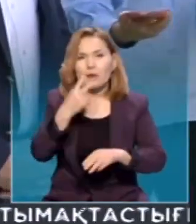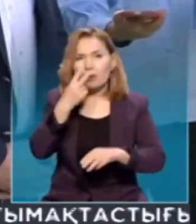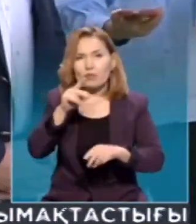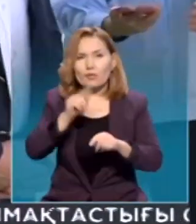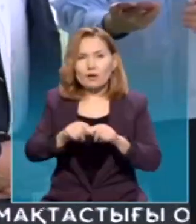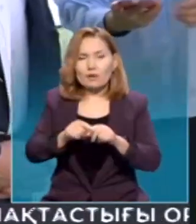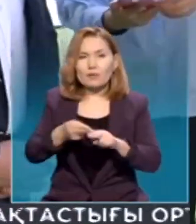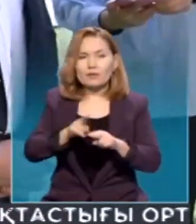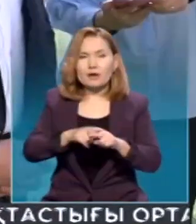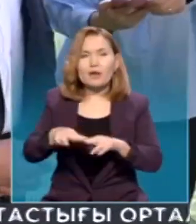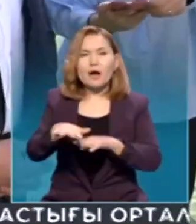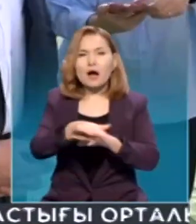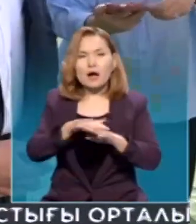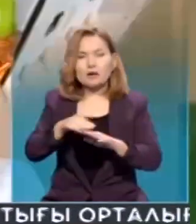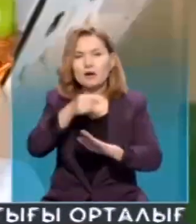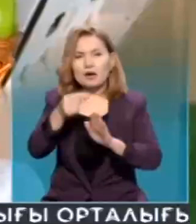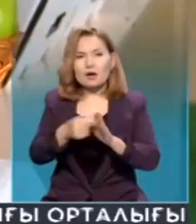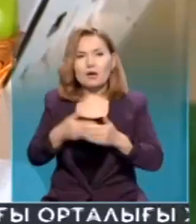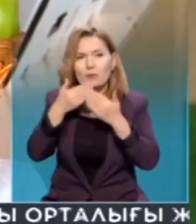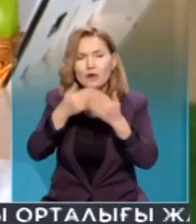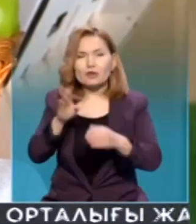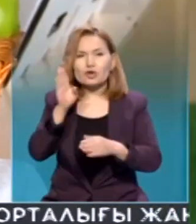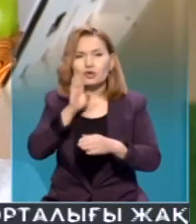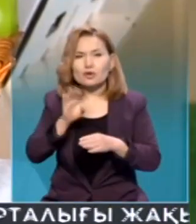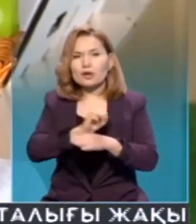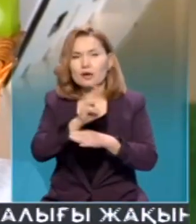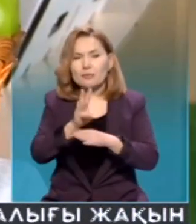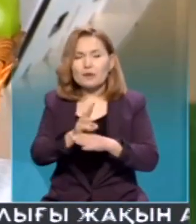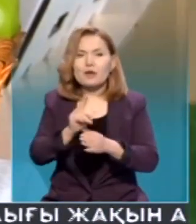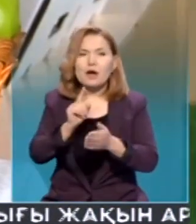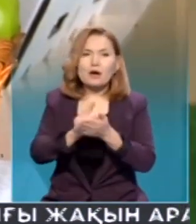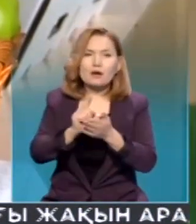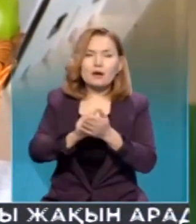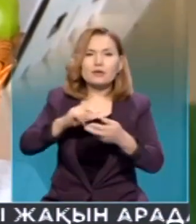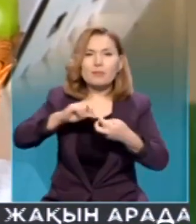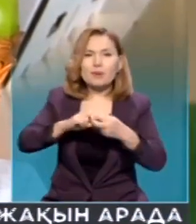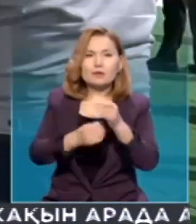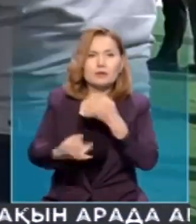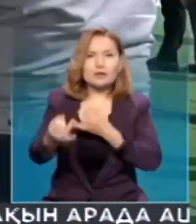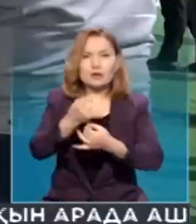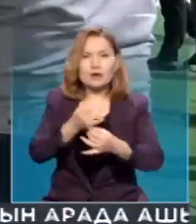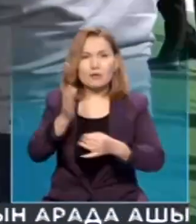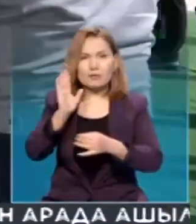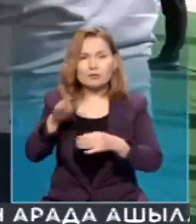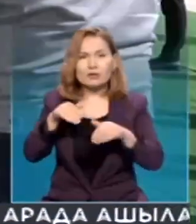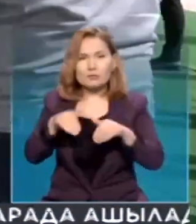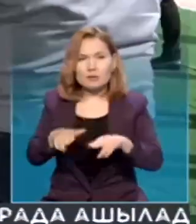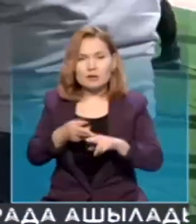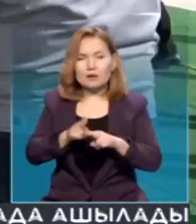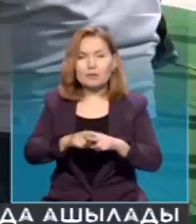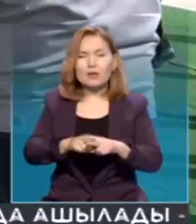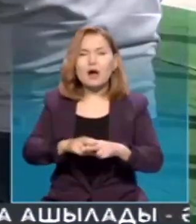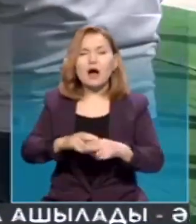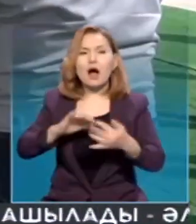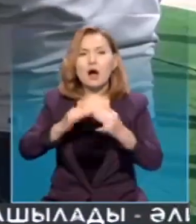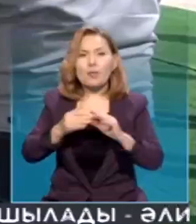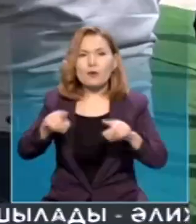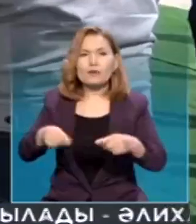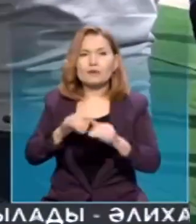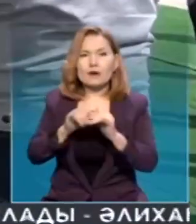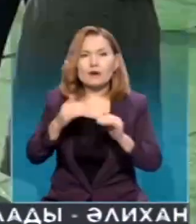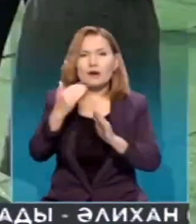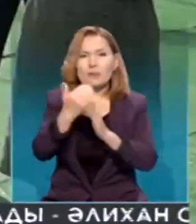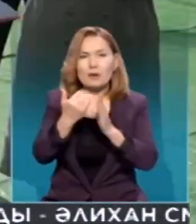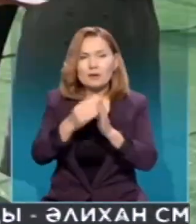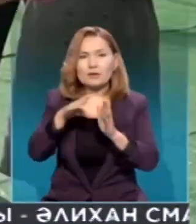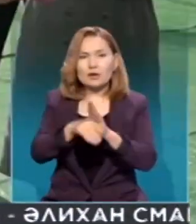аралады. Көпшілікті мазалаған коммуналдық тариф, салық мәселелері жүйелі түрде шешіледі деді министр. Ауылым алтын бесігім бағдарламасы